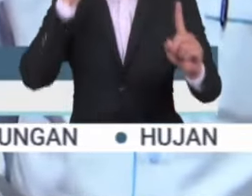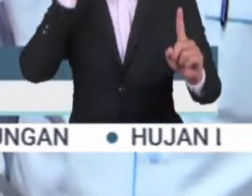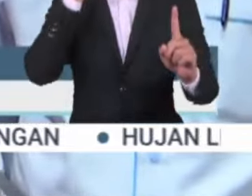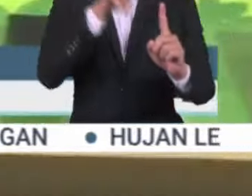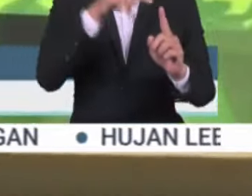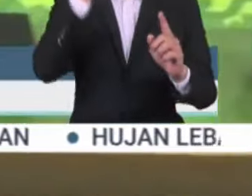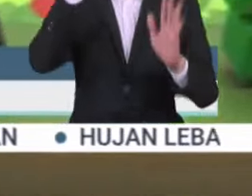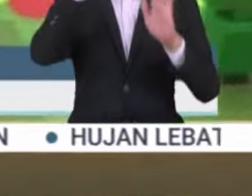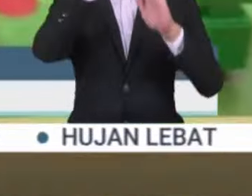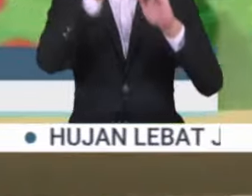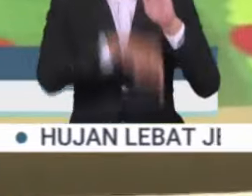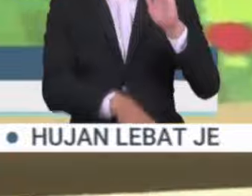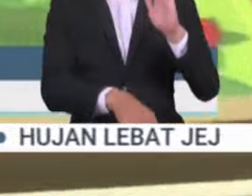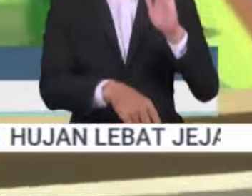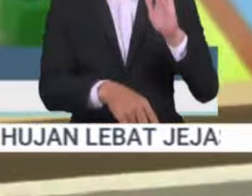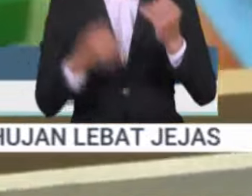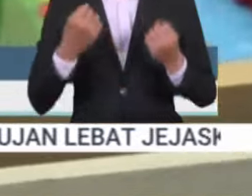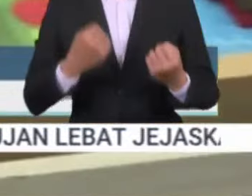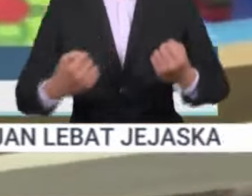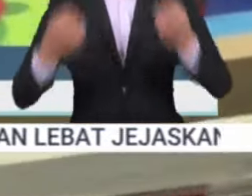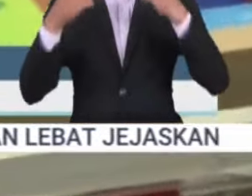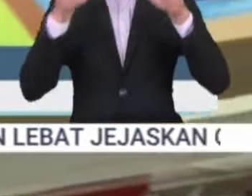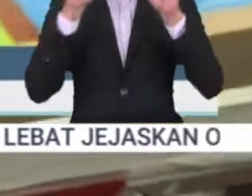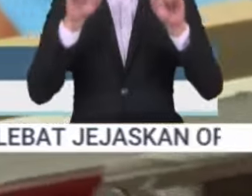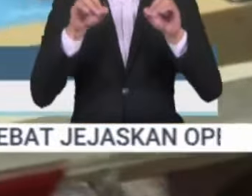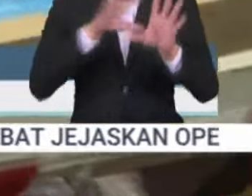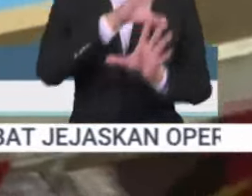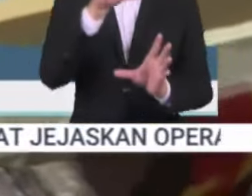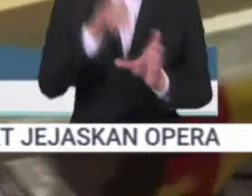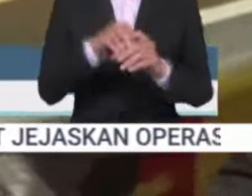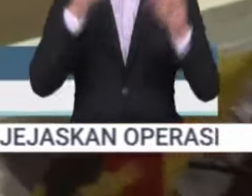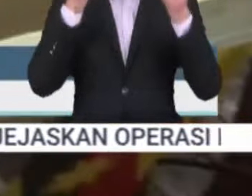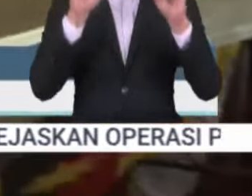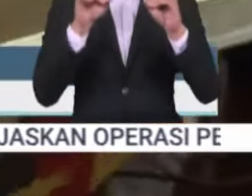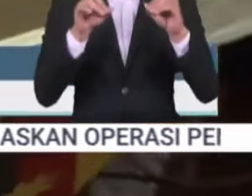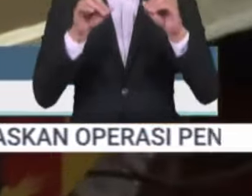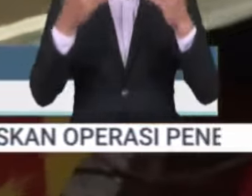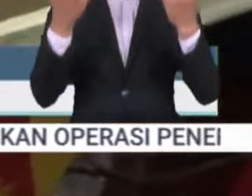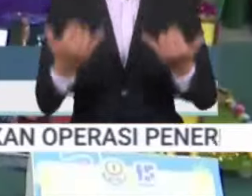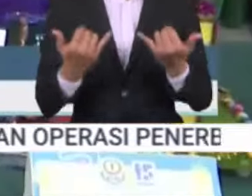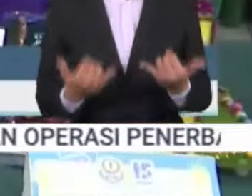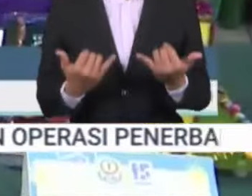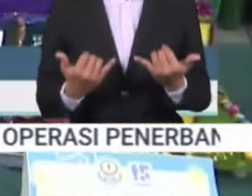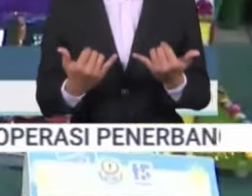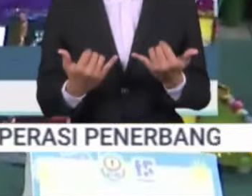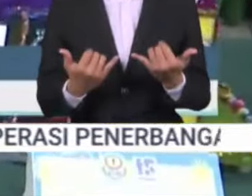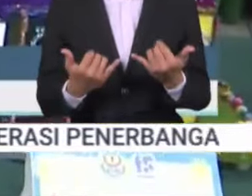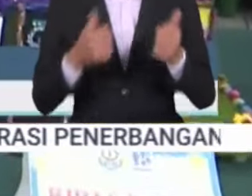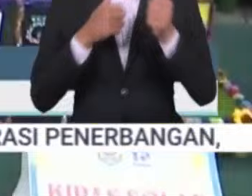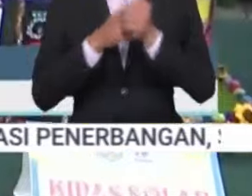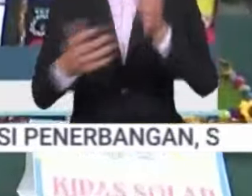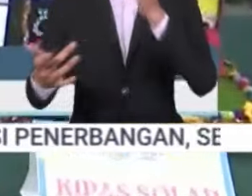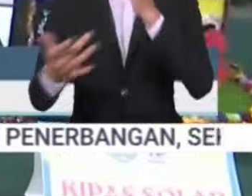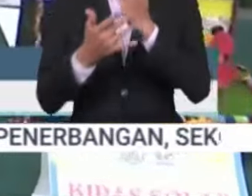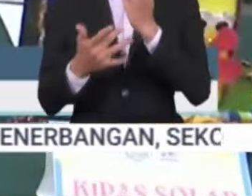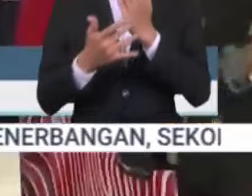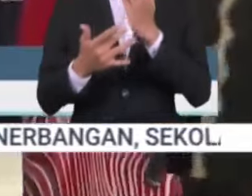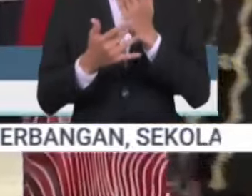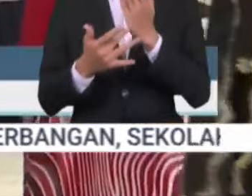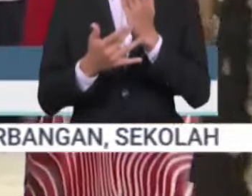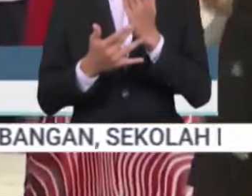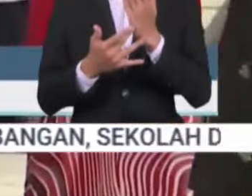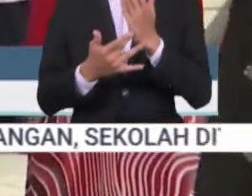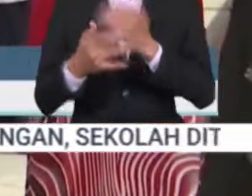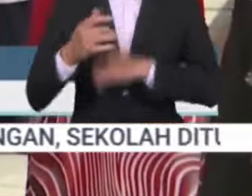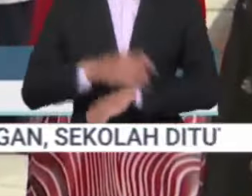sangat mendalam berhubung dengan pemerkasaan pendidikan termasuk pendidikan semasa yang berteraskan teknologi yang juga dibahas